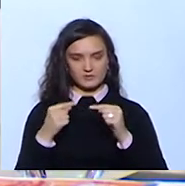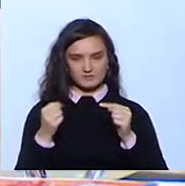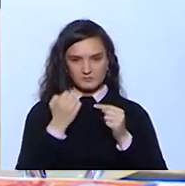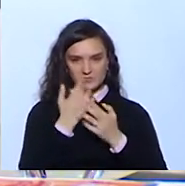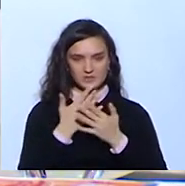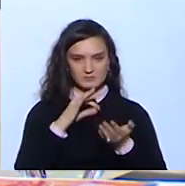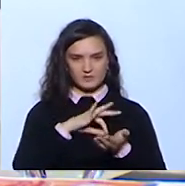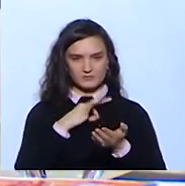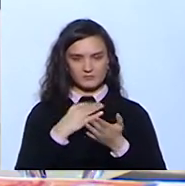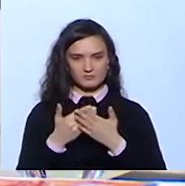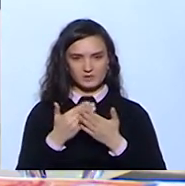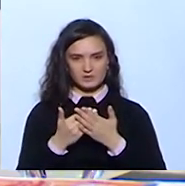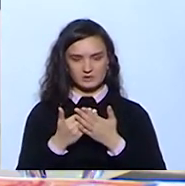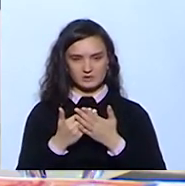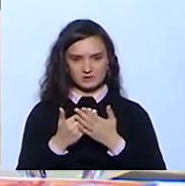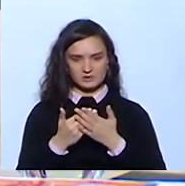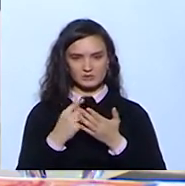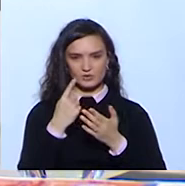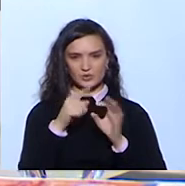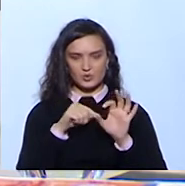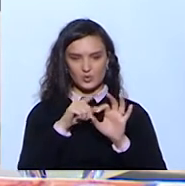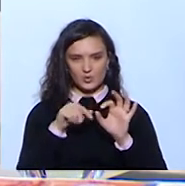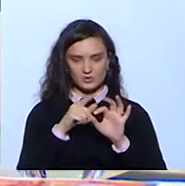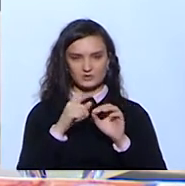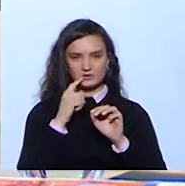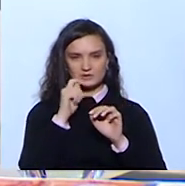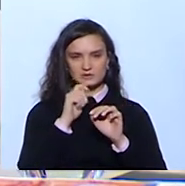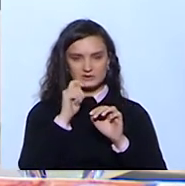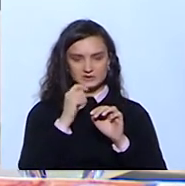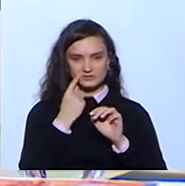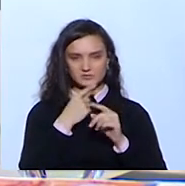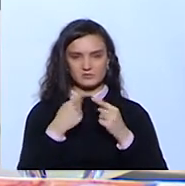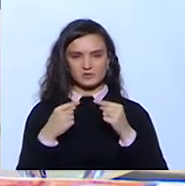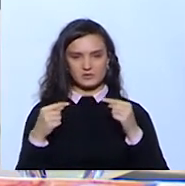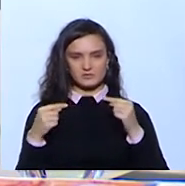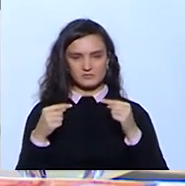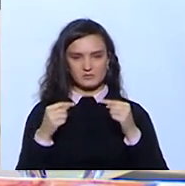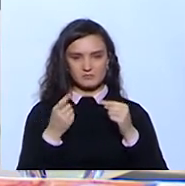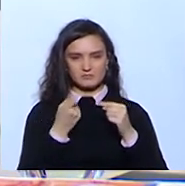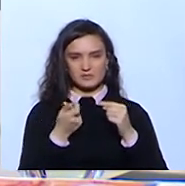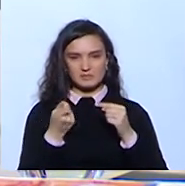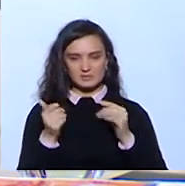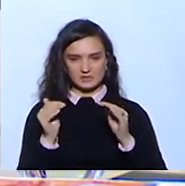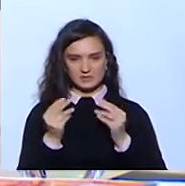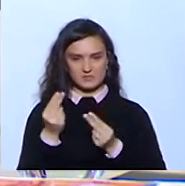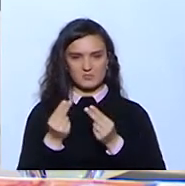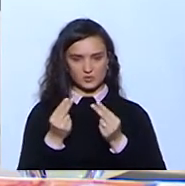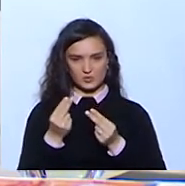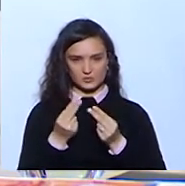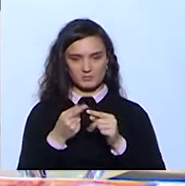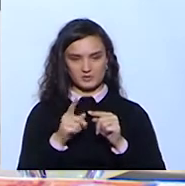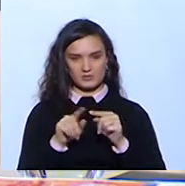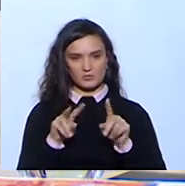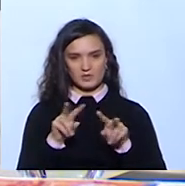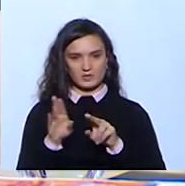მასალები გამოვიყენოთ, მაგალითად სილიკონის რგოლი, საღეჭი მილი და ასე შემდეგ, სხვადასხვა პატარ-პატარა სათამაშოები, რომელიც არ გავს მაინც